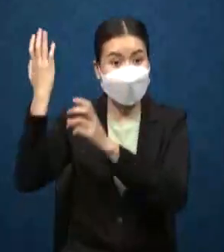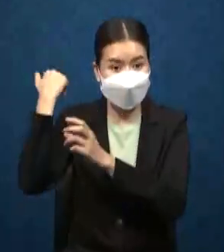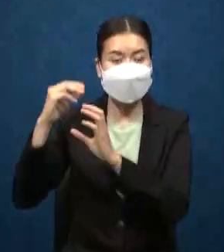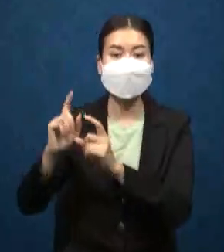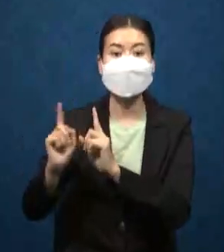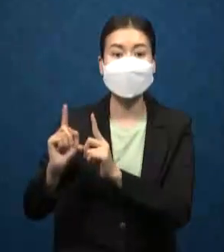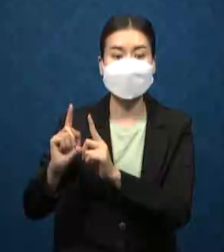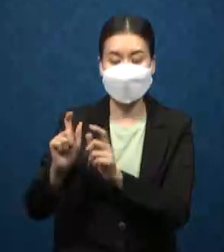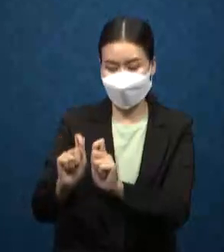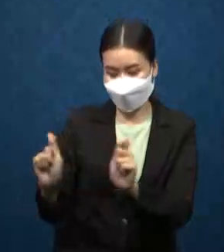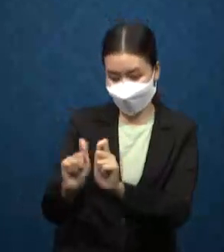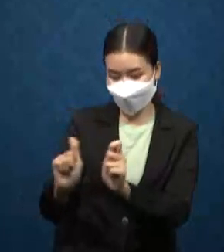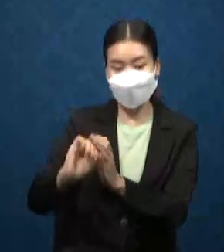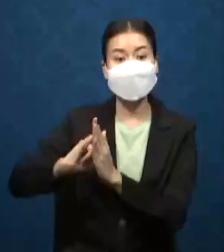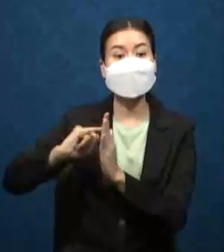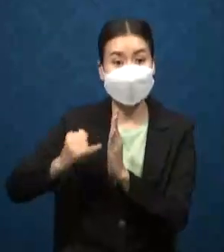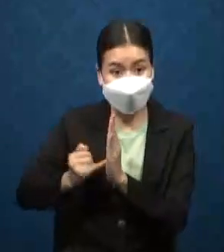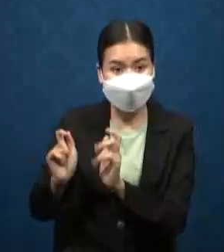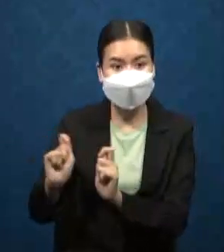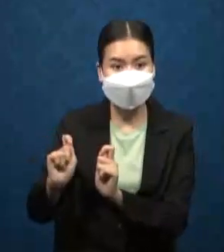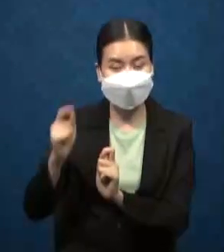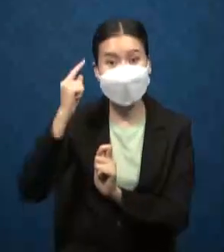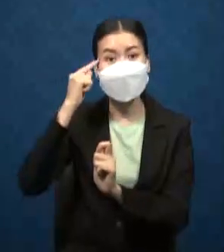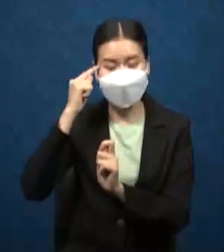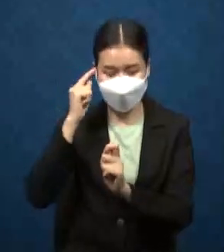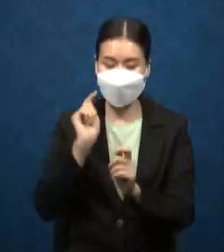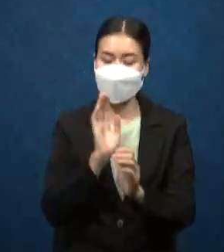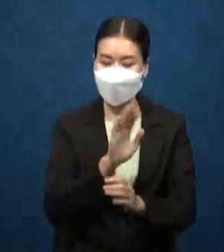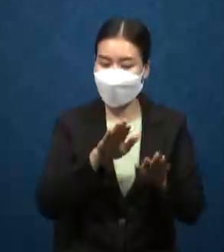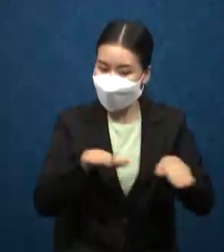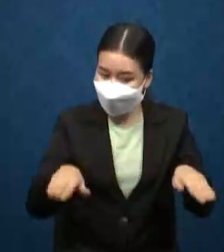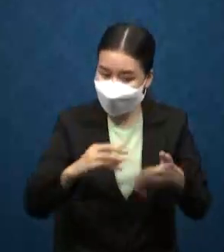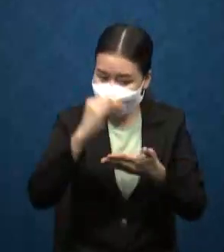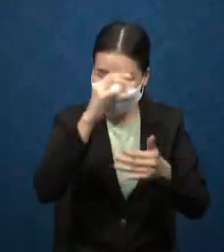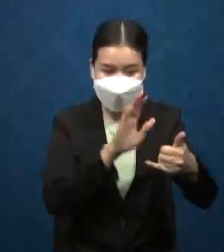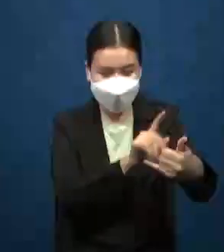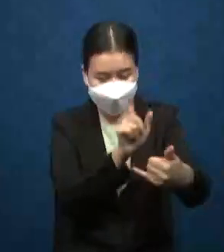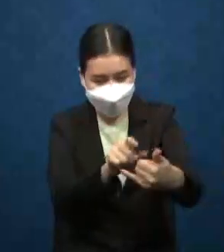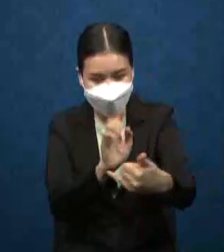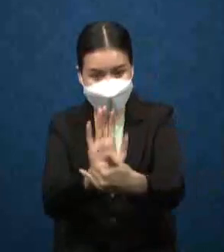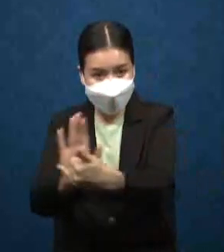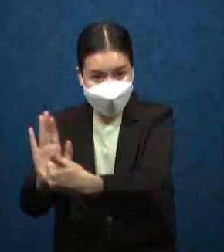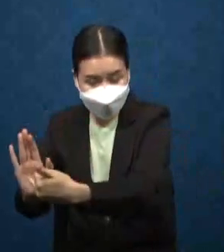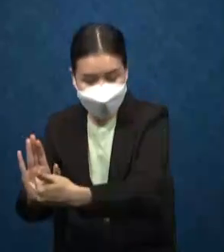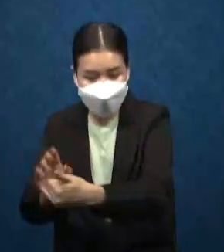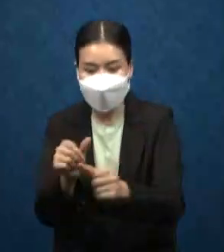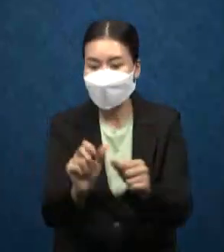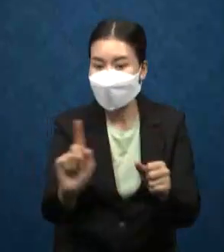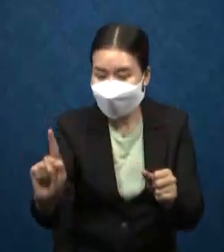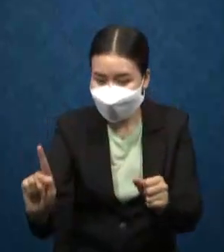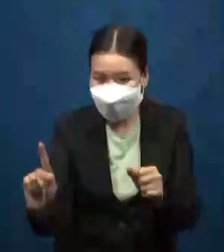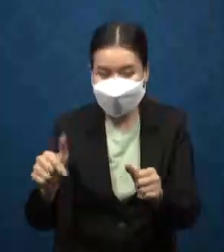อนุกรรมการระดับจังหวัดเพราะเขาจะรู้ว่าเด็กคนไหนกู้กู้อยู่ที่ไหนให้มีหอการค้ามีสภาอุตสาหกรรม